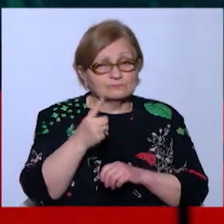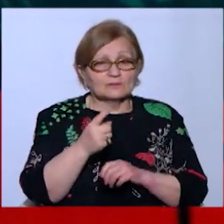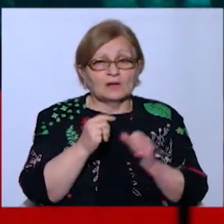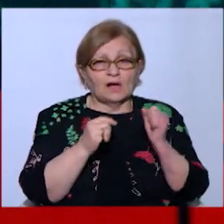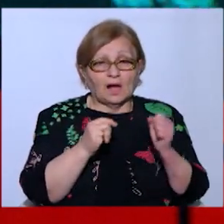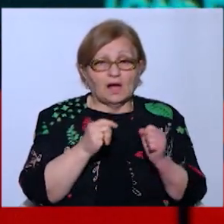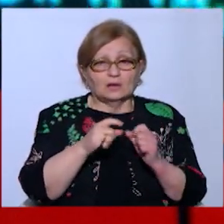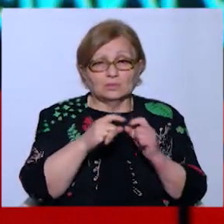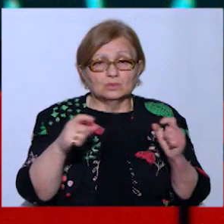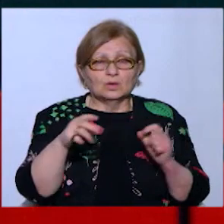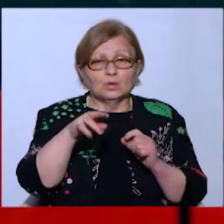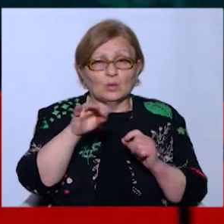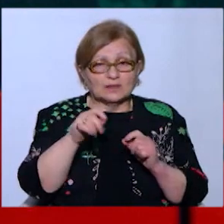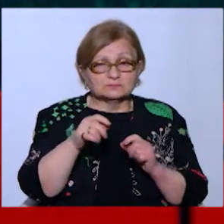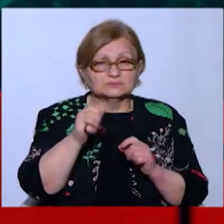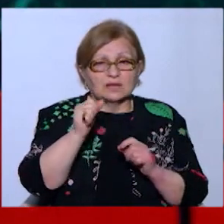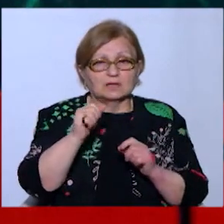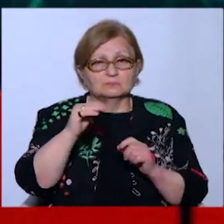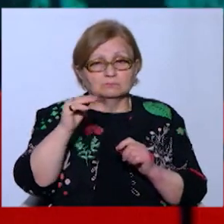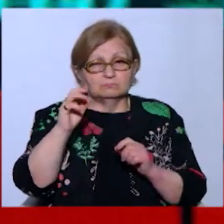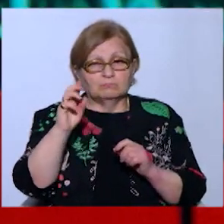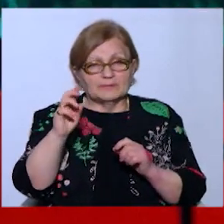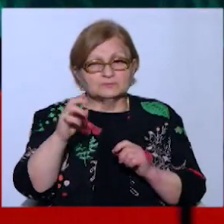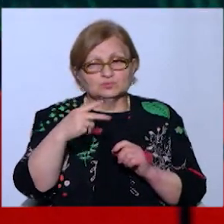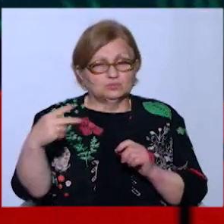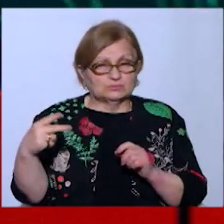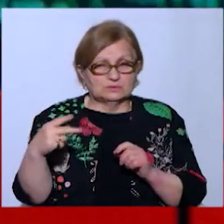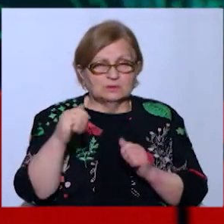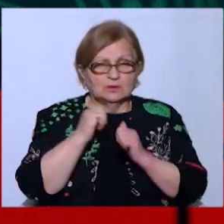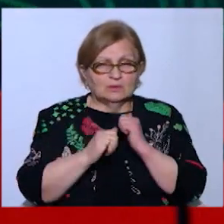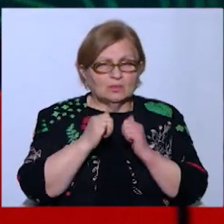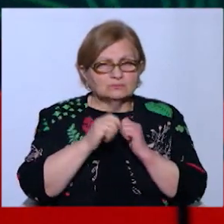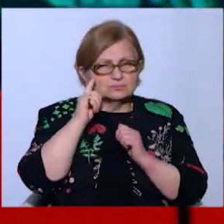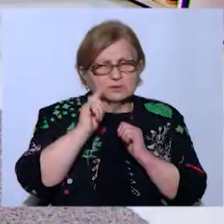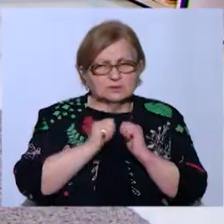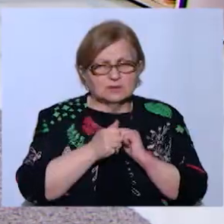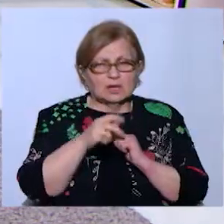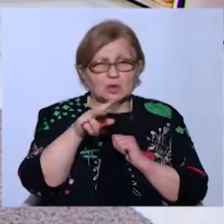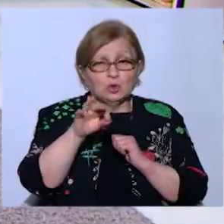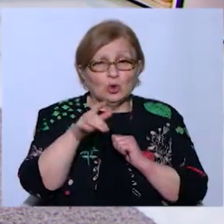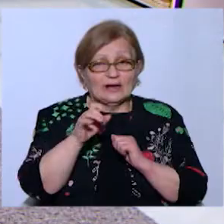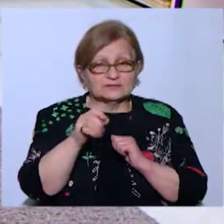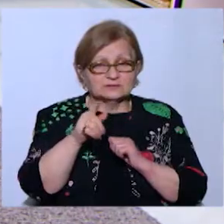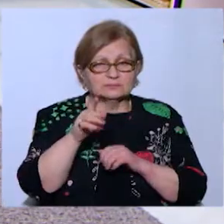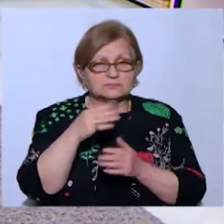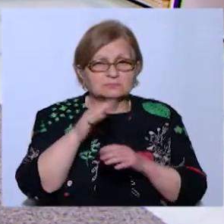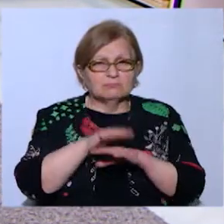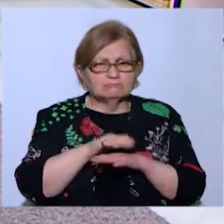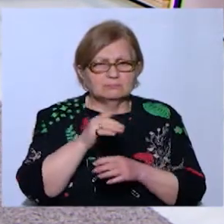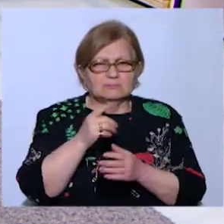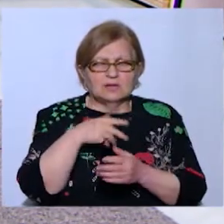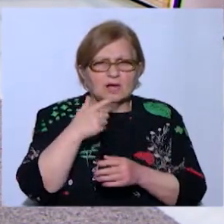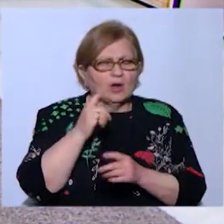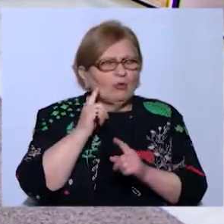ახარისხად ლოგარითმი 100 ფუძით b უდრის b-ს. ყოველთვის უნდა გახსოვდეს, რომ ლოგარითმის არგუმენტი, ანუ b, ყოველთვის